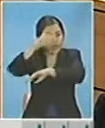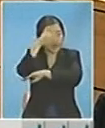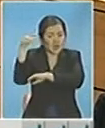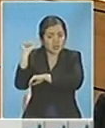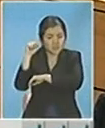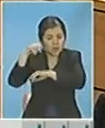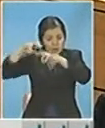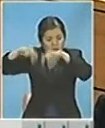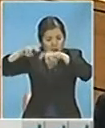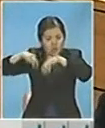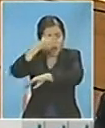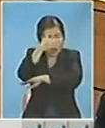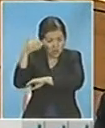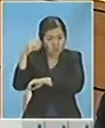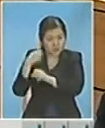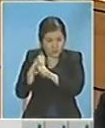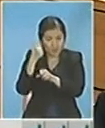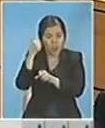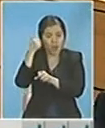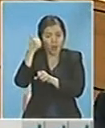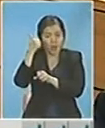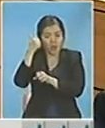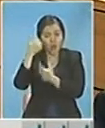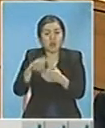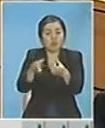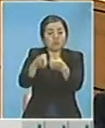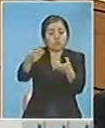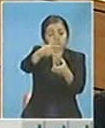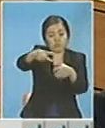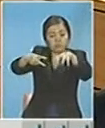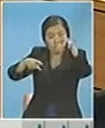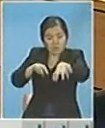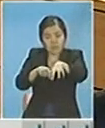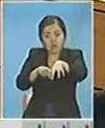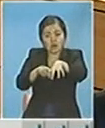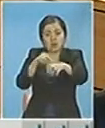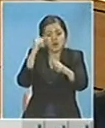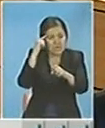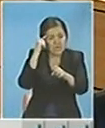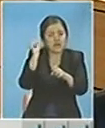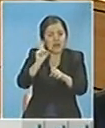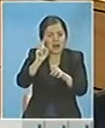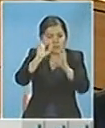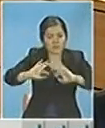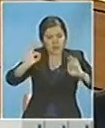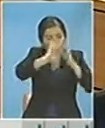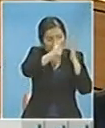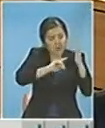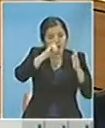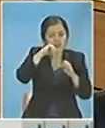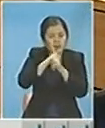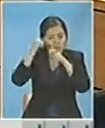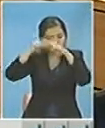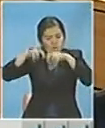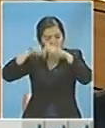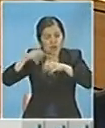ติเป็นไปได้ไหมครับว่าสถาบันราชบัณฑิตเนี่ยเป็นผู้คิดออกมาว่าประเทศไทยมีความจำเป็นในการที่วิจัยสาขาอะไร